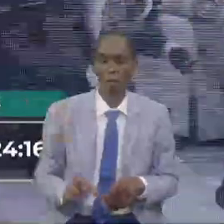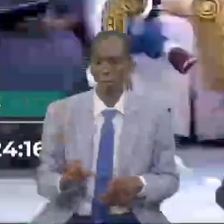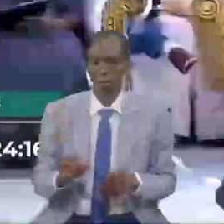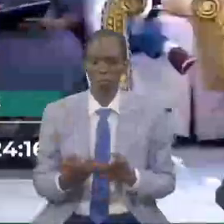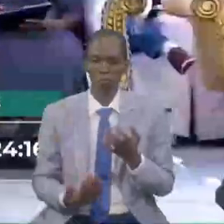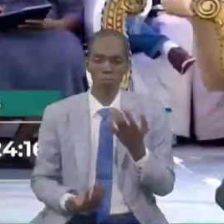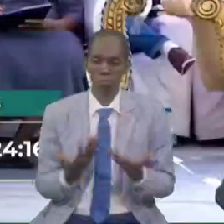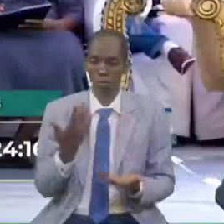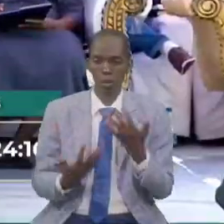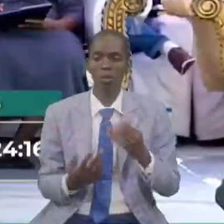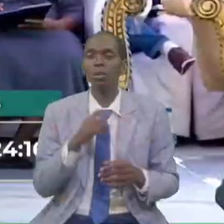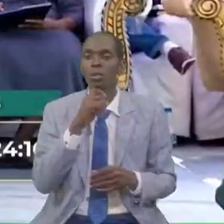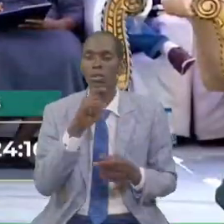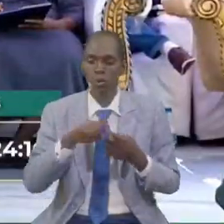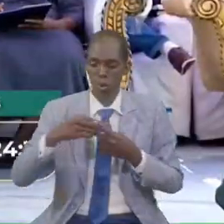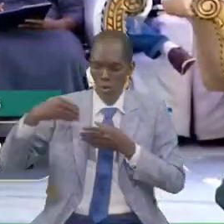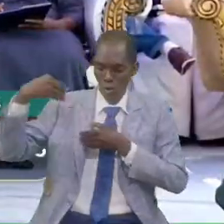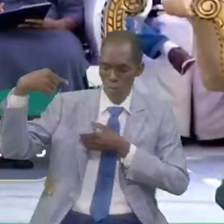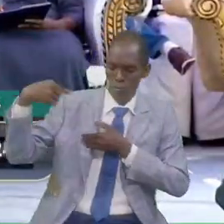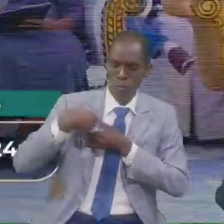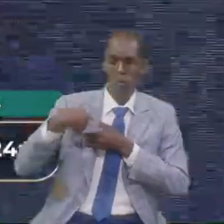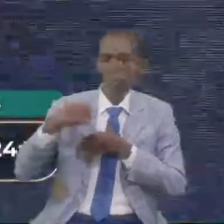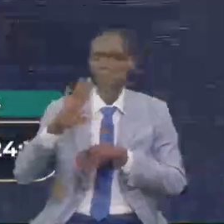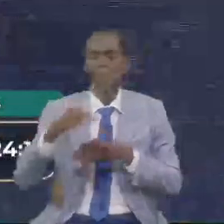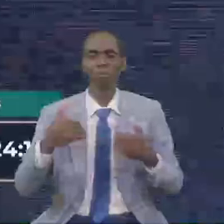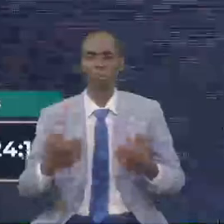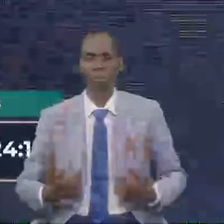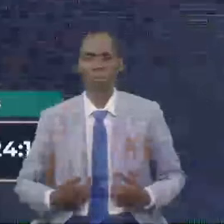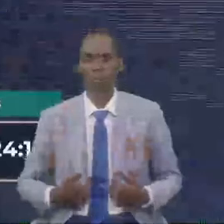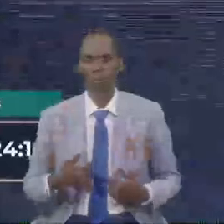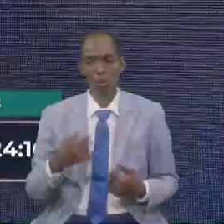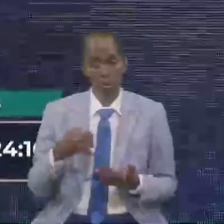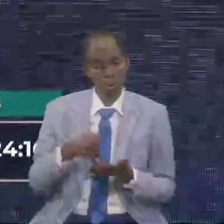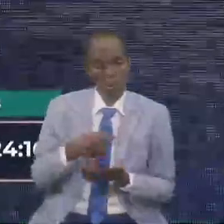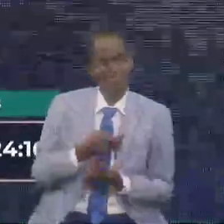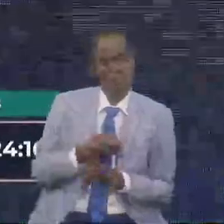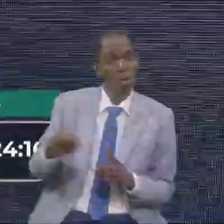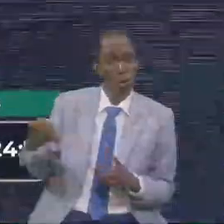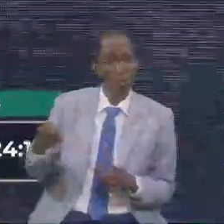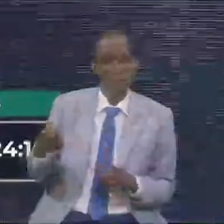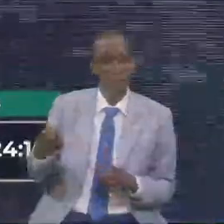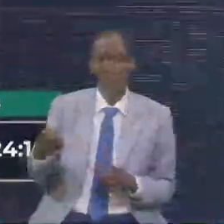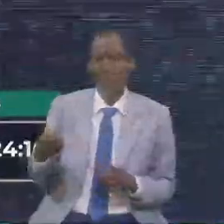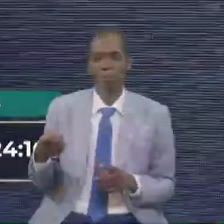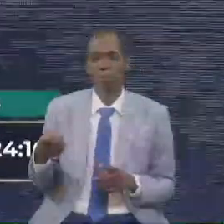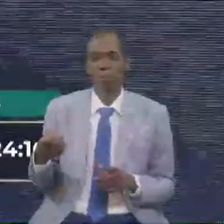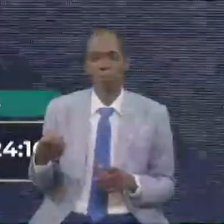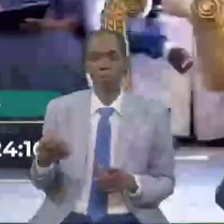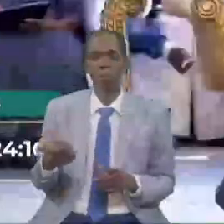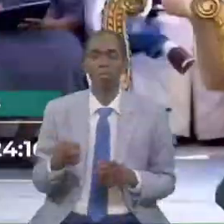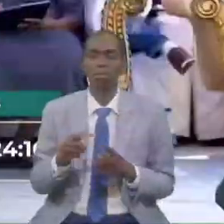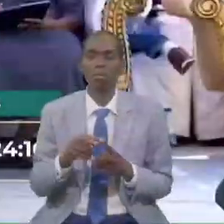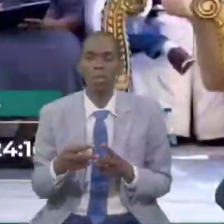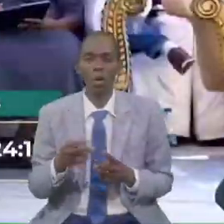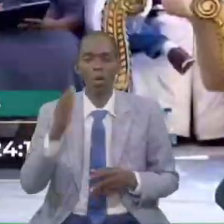Et tu ne vas pas prendre un fer chaud et le percer dans ton corps. Ça brûle et ça fait mal.